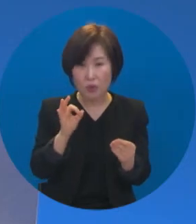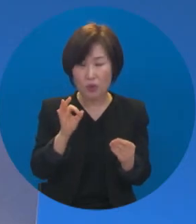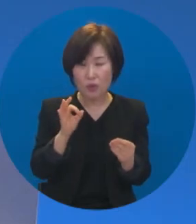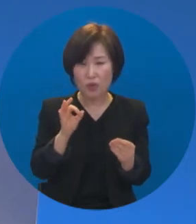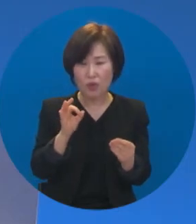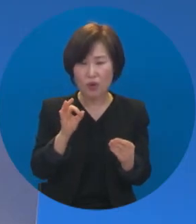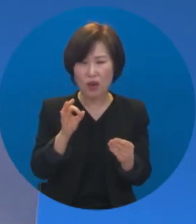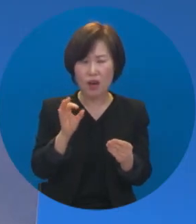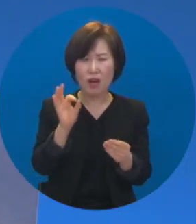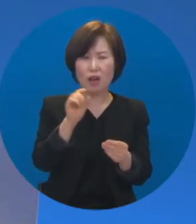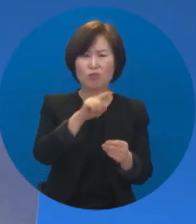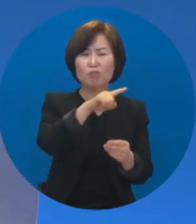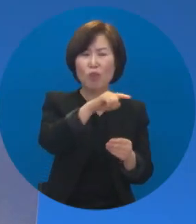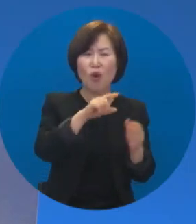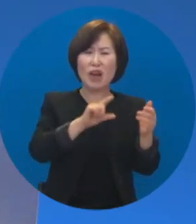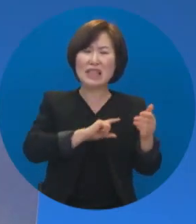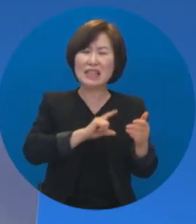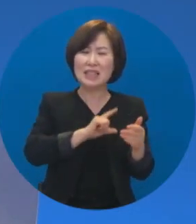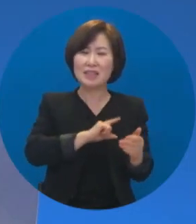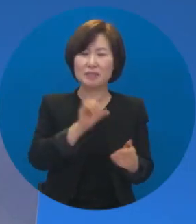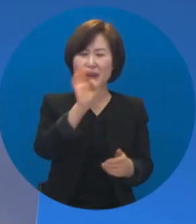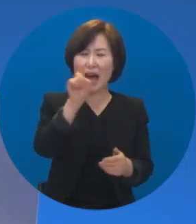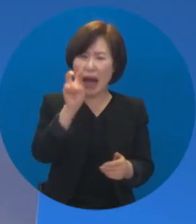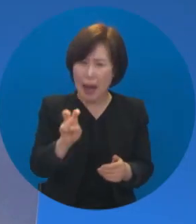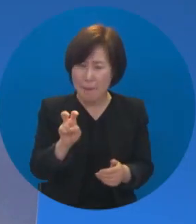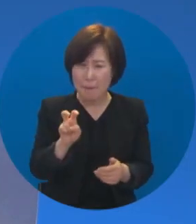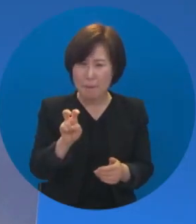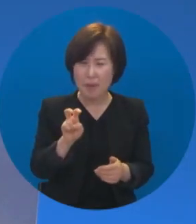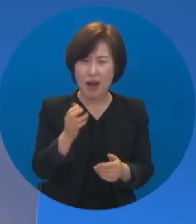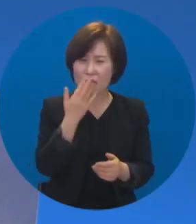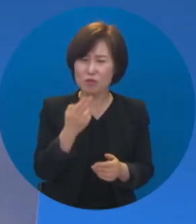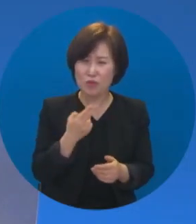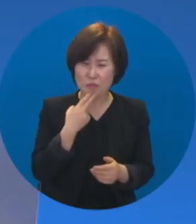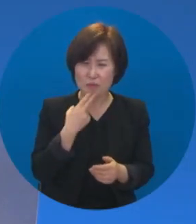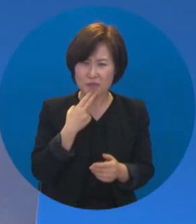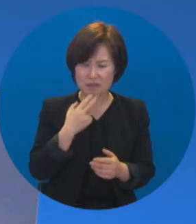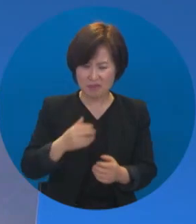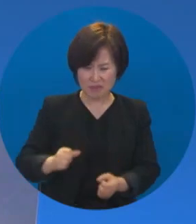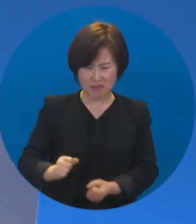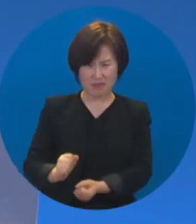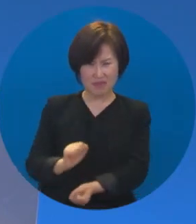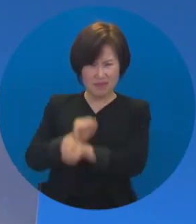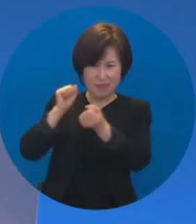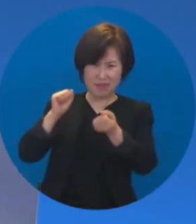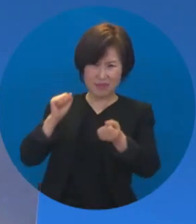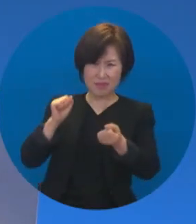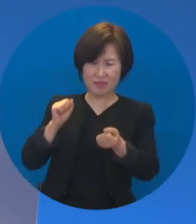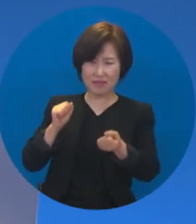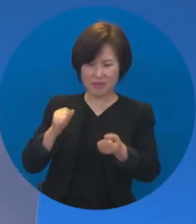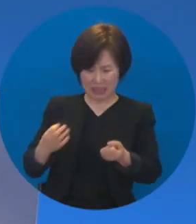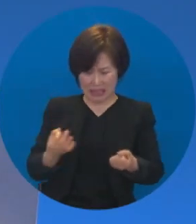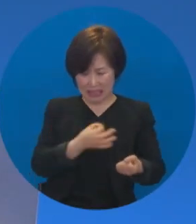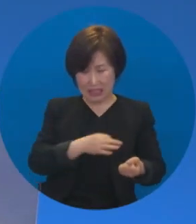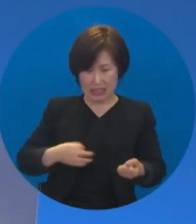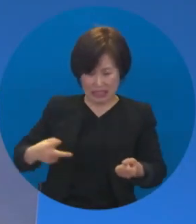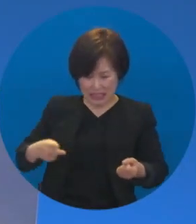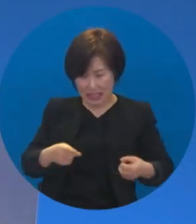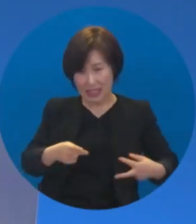없이 암들이 장기를 다 누르고 있는 거예요. 그래서 대장을 잘라내고 암을